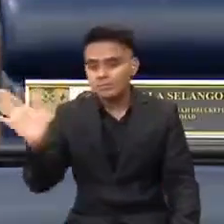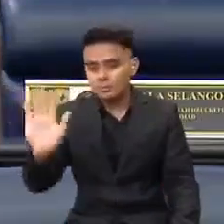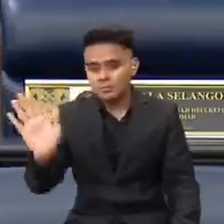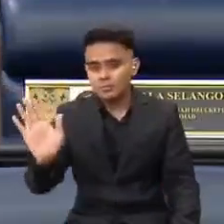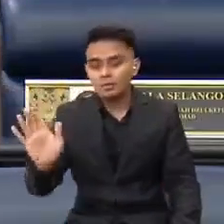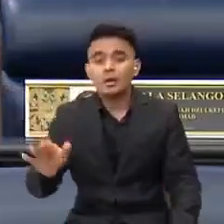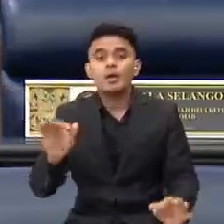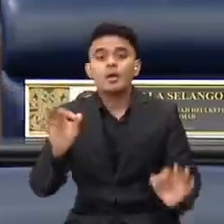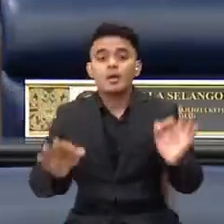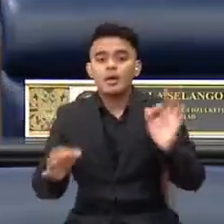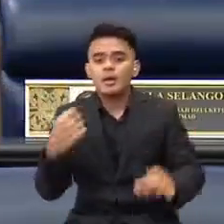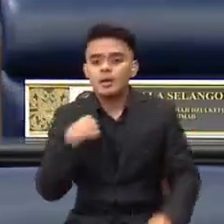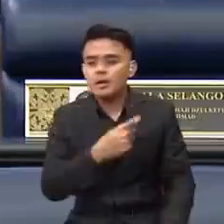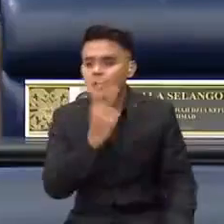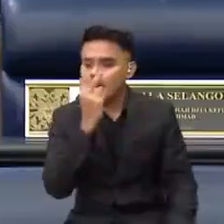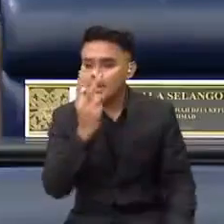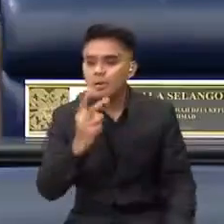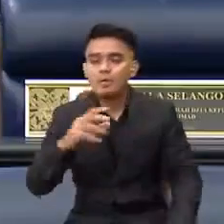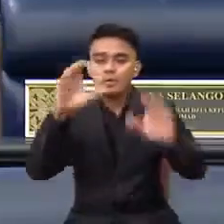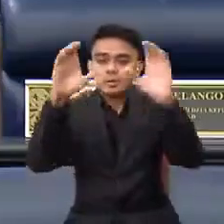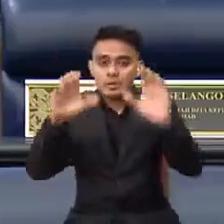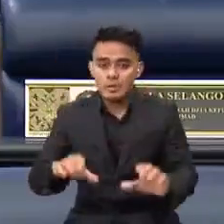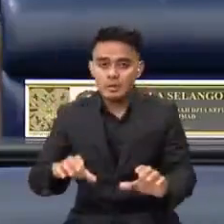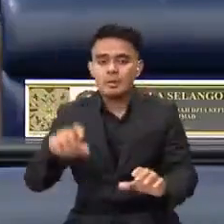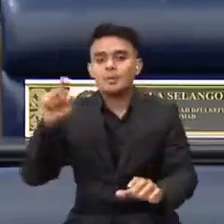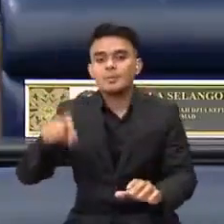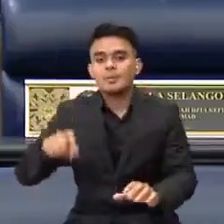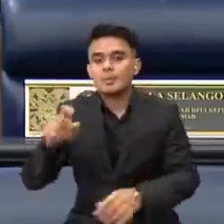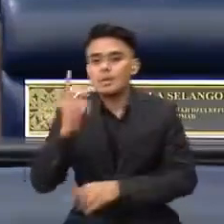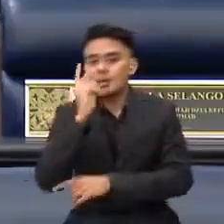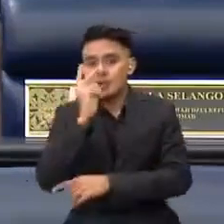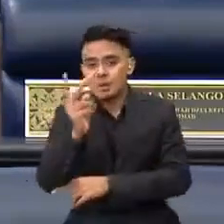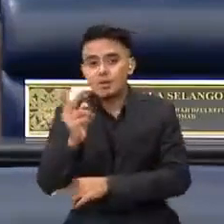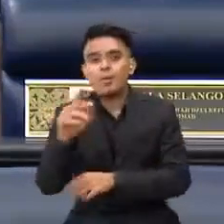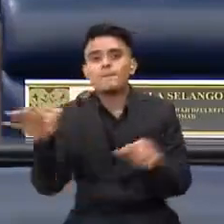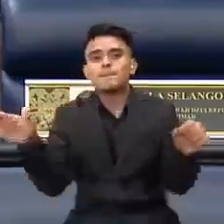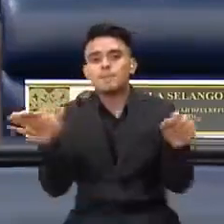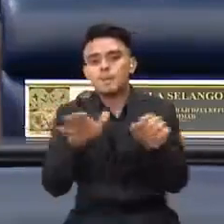Jadi kalau kita nak tengok cara, dia kena tengok daripada segi menyeluruh. Terima kasih.